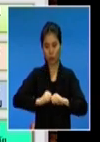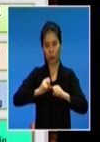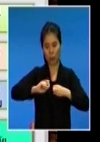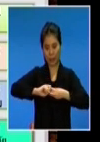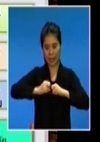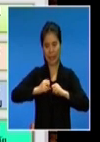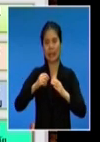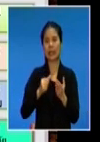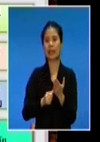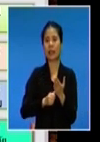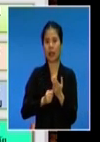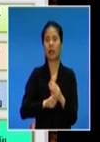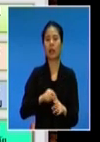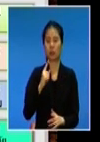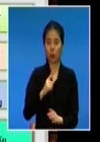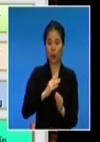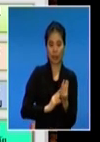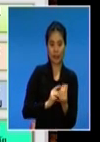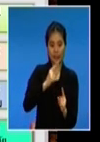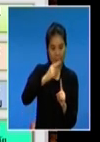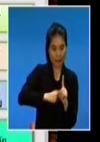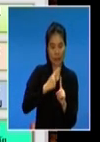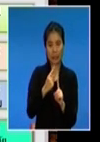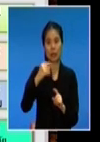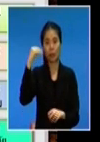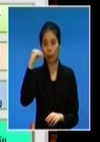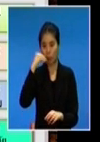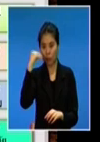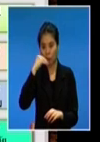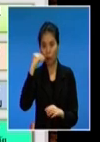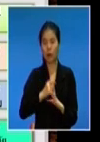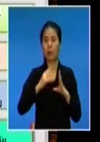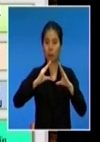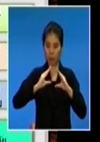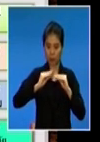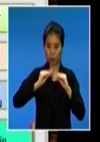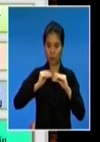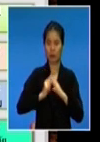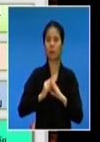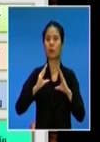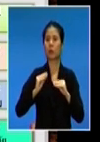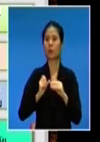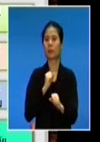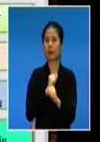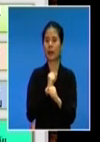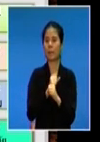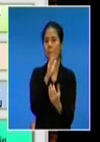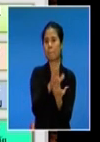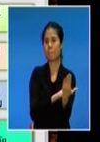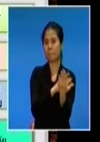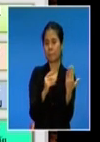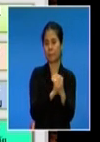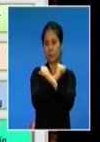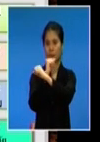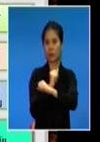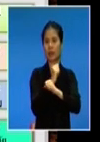ชุมทุกเดือนก็คือกระทรวงมหาดไทยต้องเรียกเลเยอร์ที่ต่ำลงมาประชุมเพื่อจะได้คอนโทรลว่าจังหวัดไหนไปทำยังไงยอด